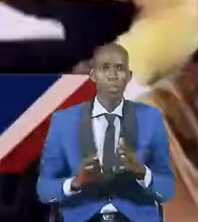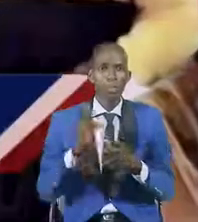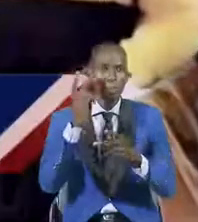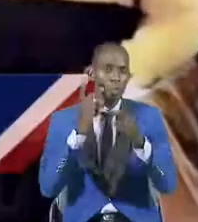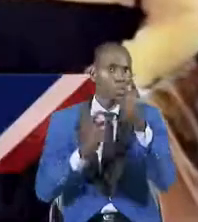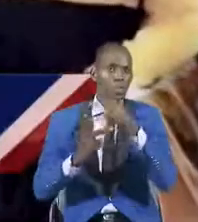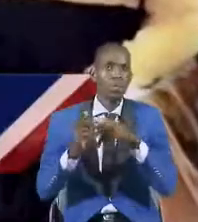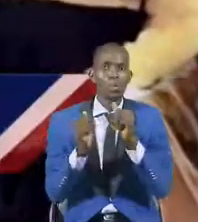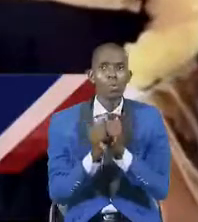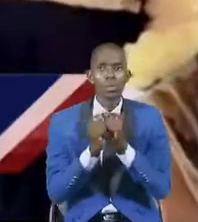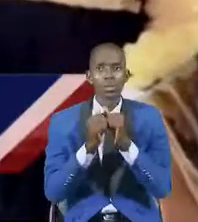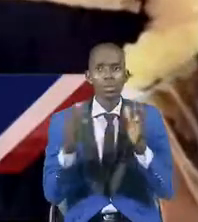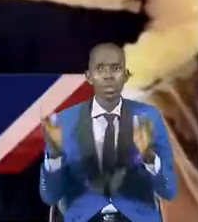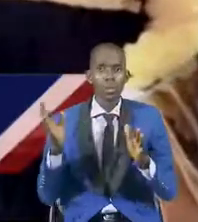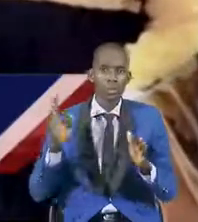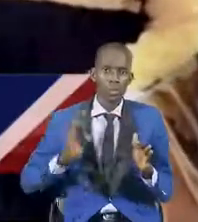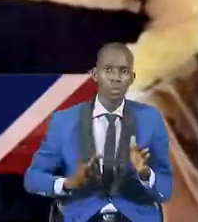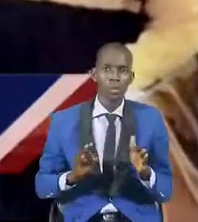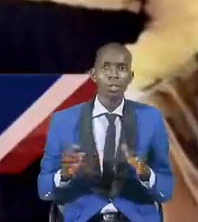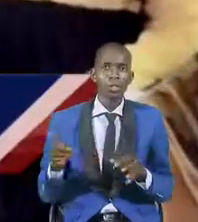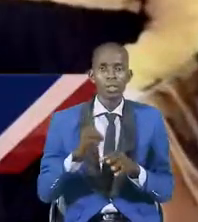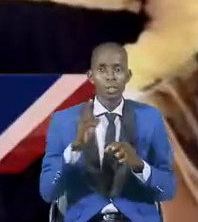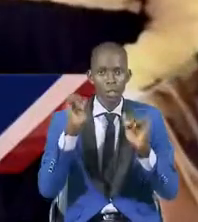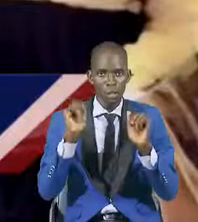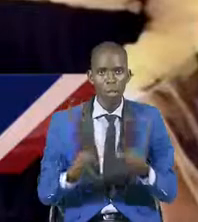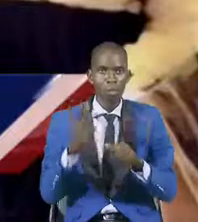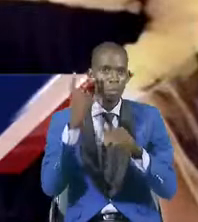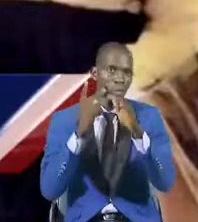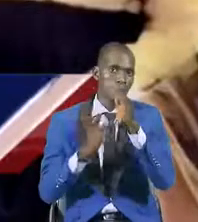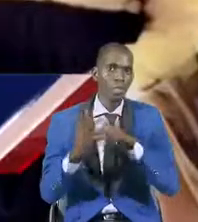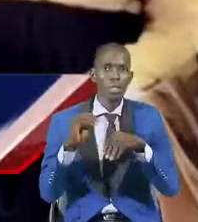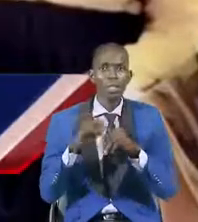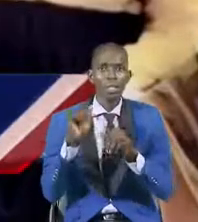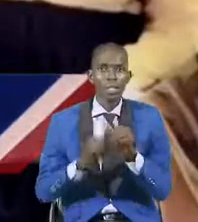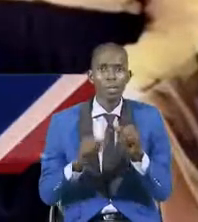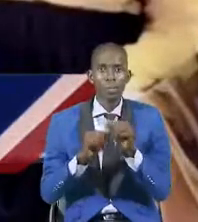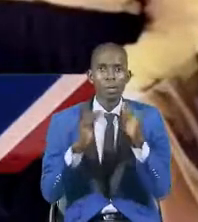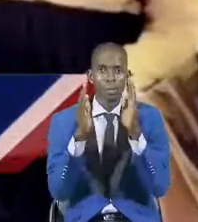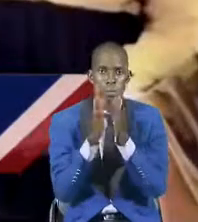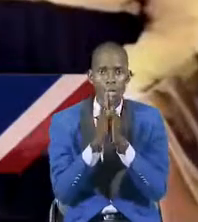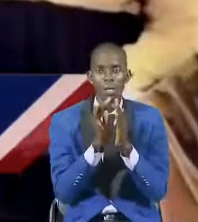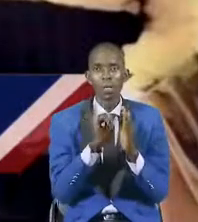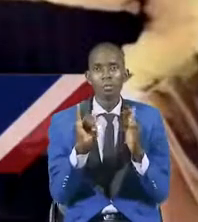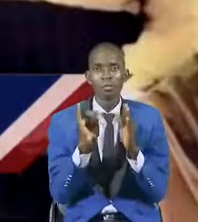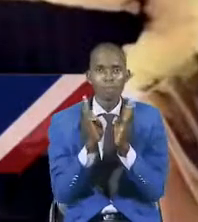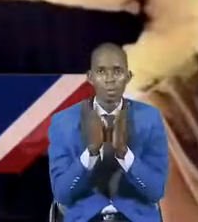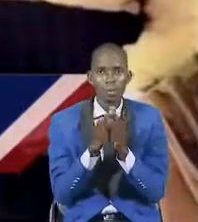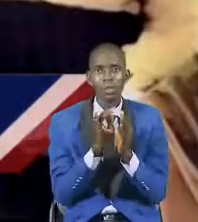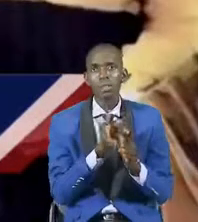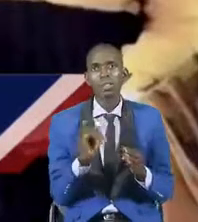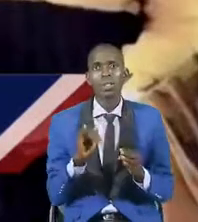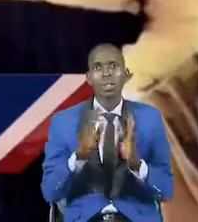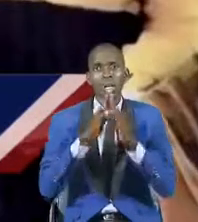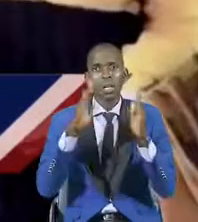La prophétie sans profil. Il peut prophétiser à une prière,